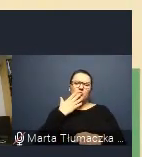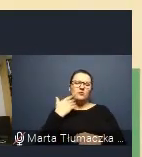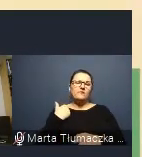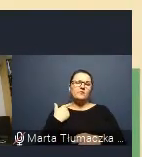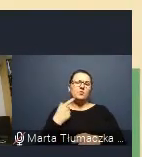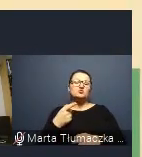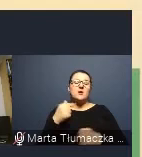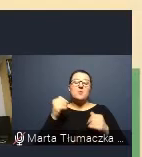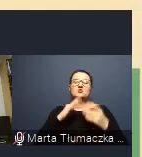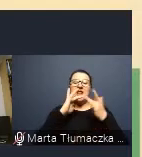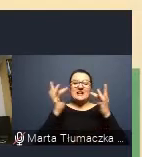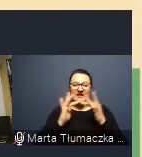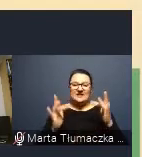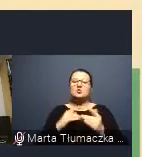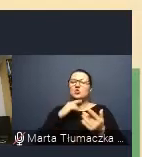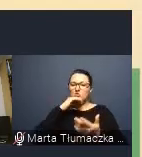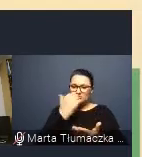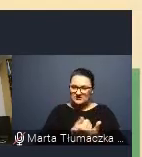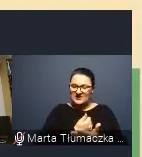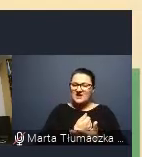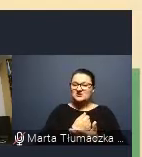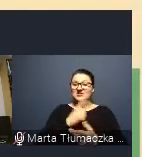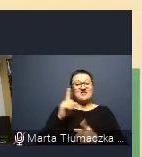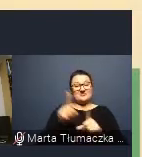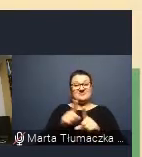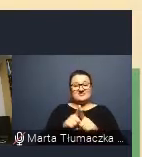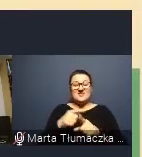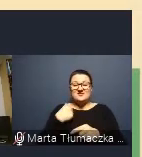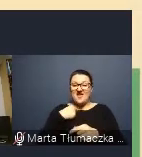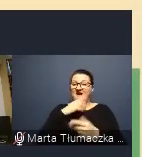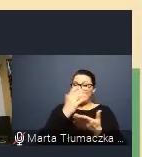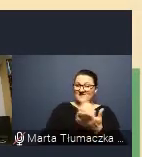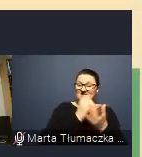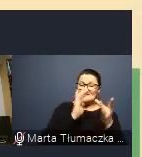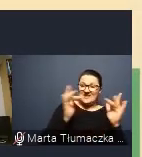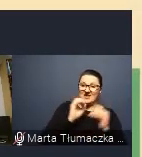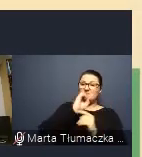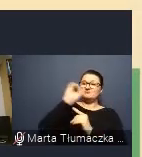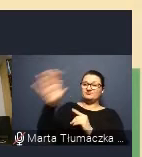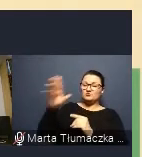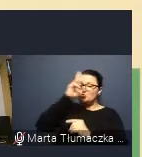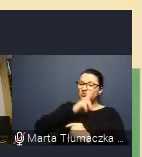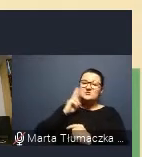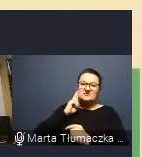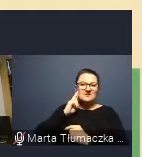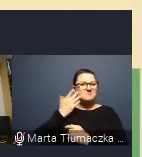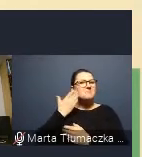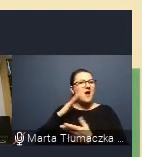tych linków korzystać, mało tego, ja te linki również przesyłałam rodzicom, było to bardzo